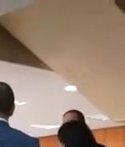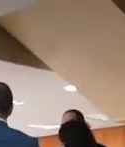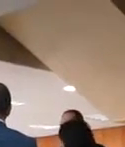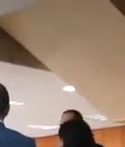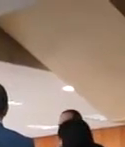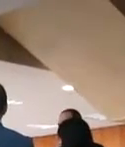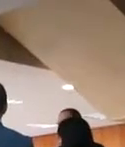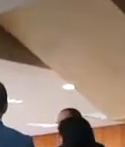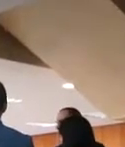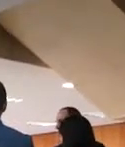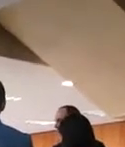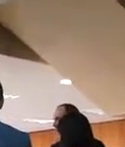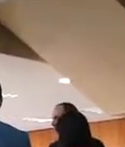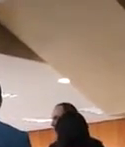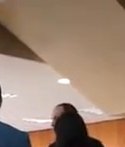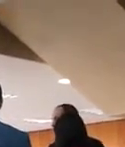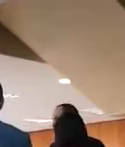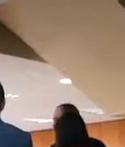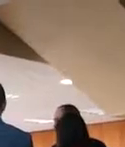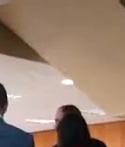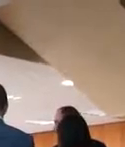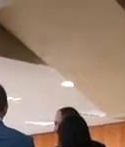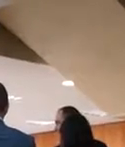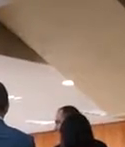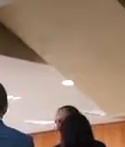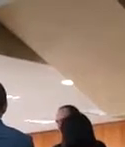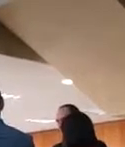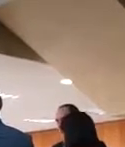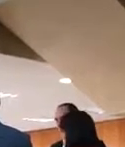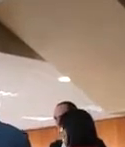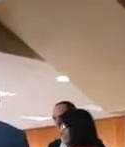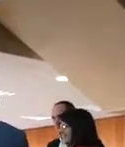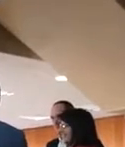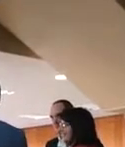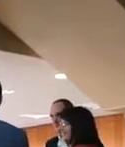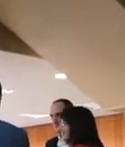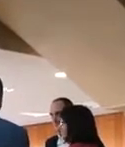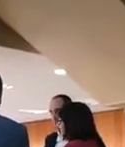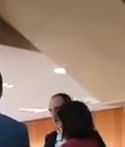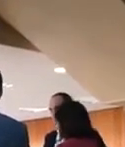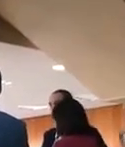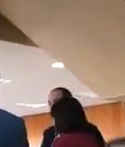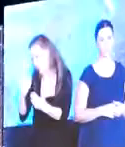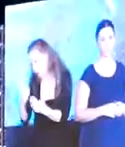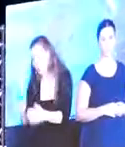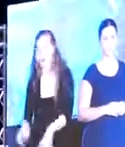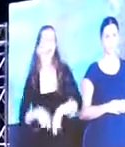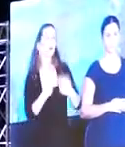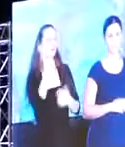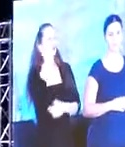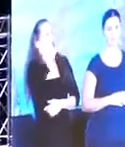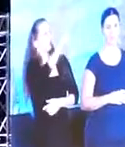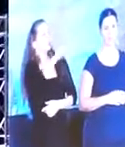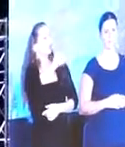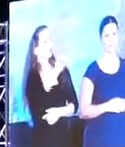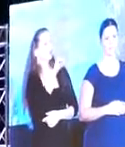k vytváření projektů, které pomáhají lidem se zdravotním postižením. Ale nám jde především o dlouhodobé projekty nebo